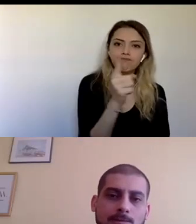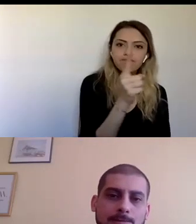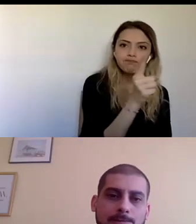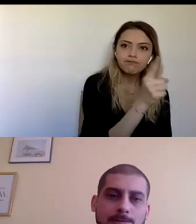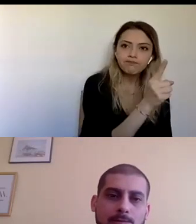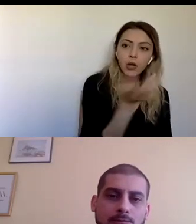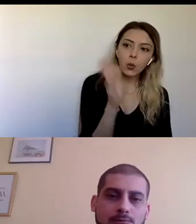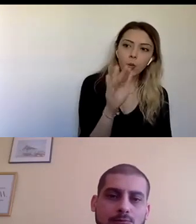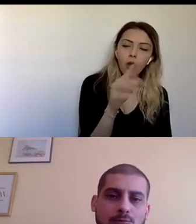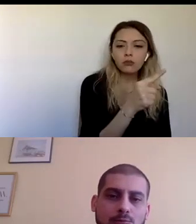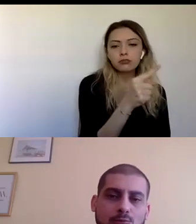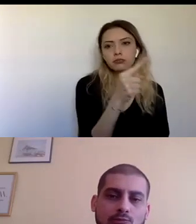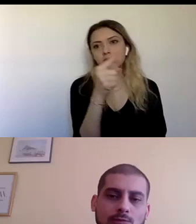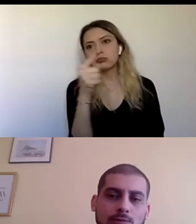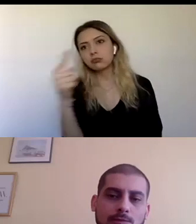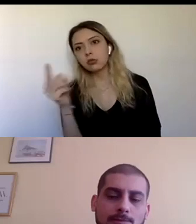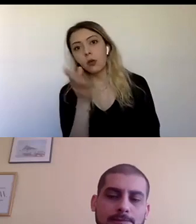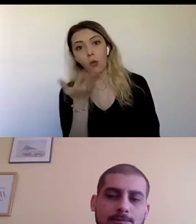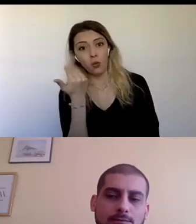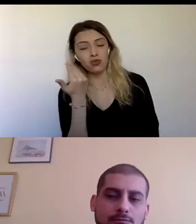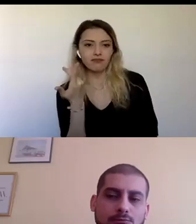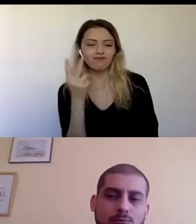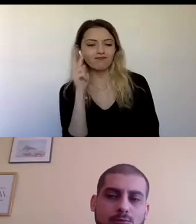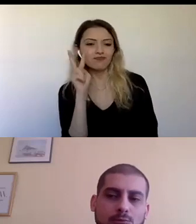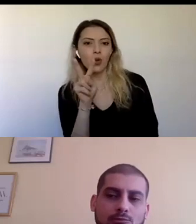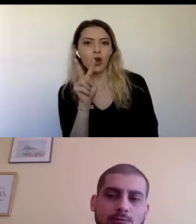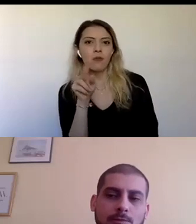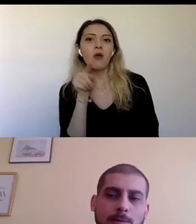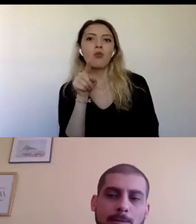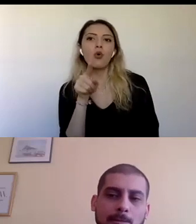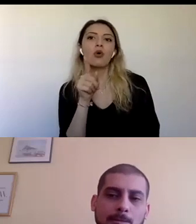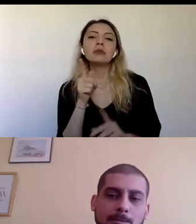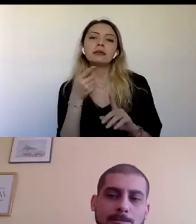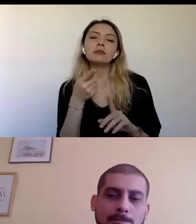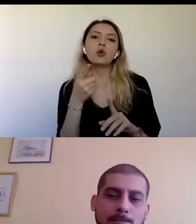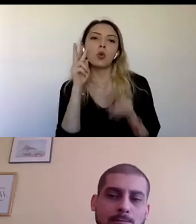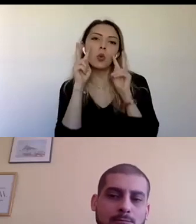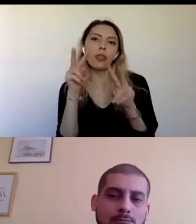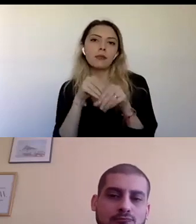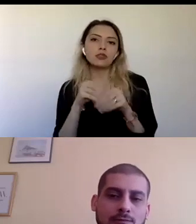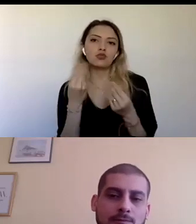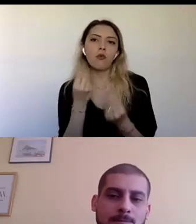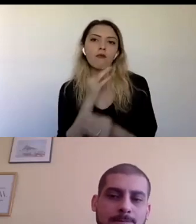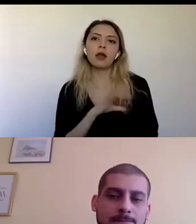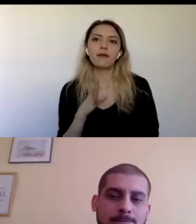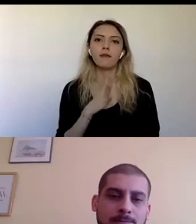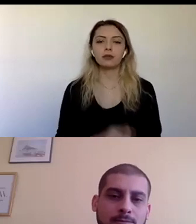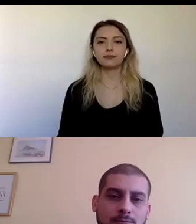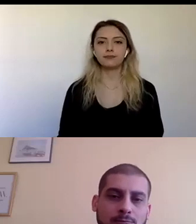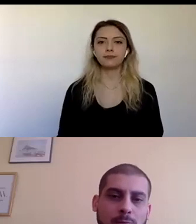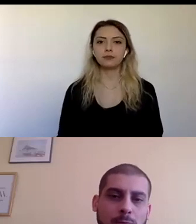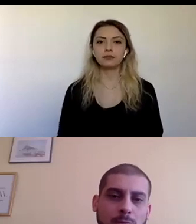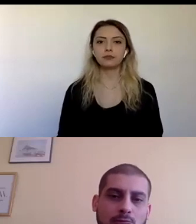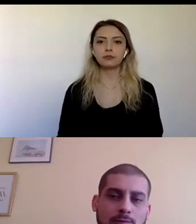mücadelesi yapıyorsunuz işte Kaz Dağları'nda. Oradaki bir alanın fotoğrafını çektiniz 15 yıl önce. Şimdi kalın çekip insanlara